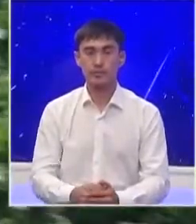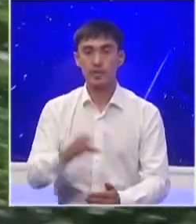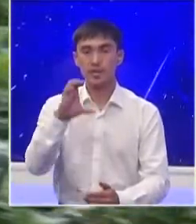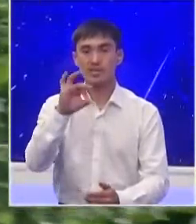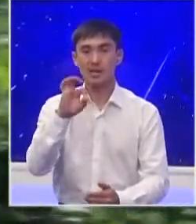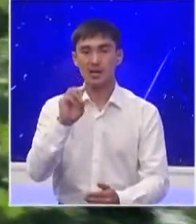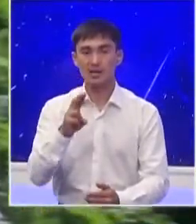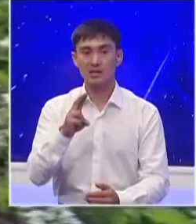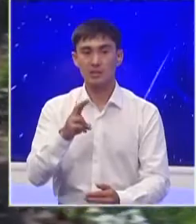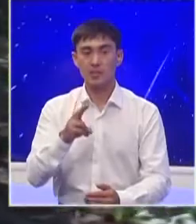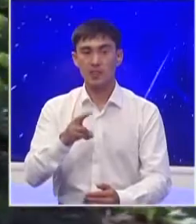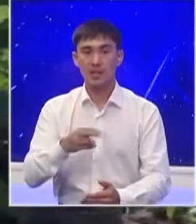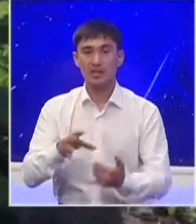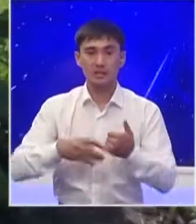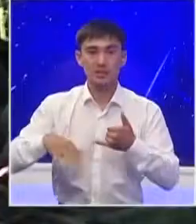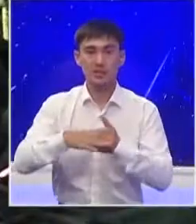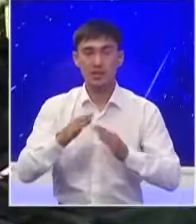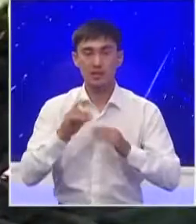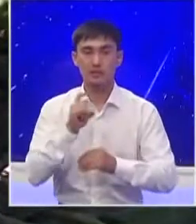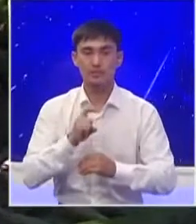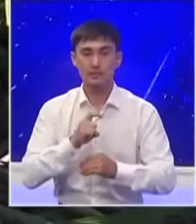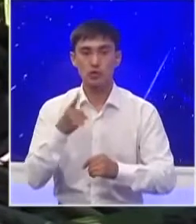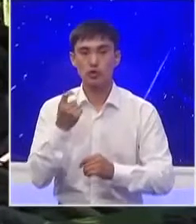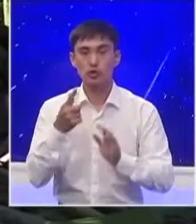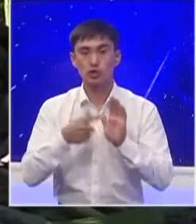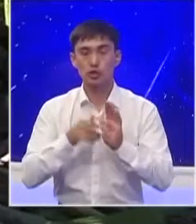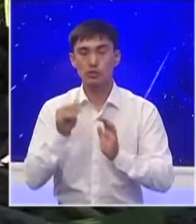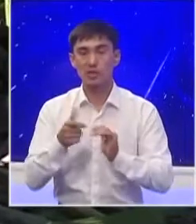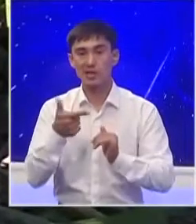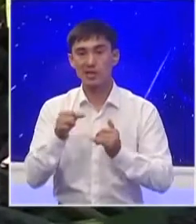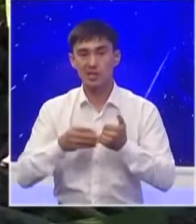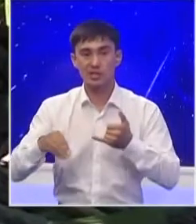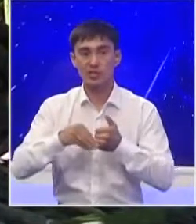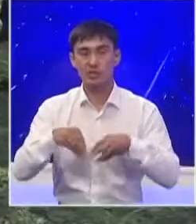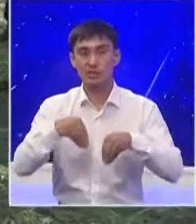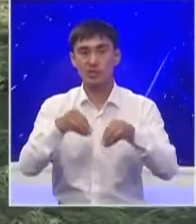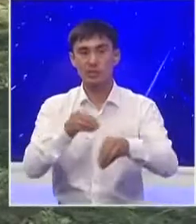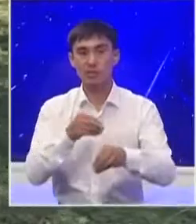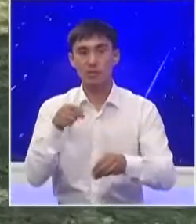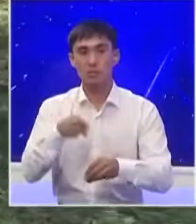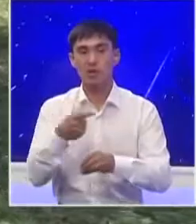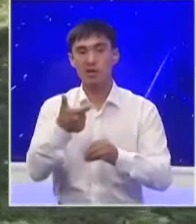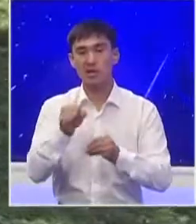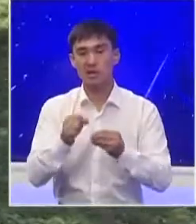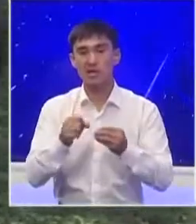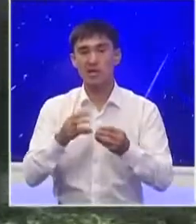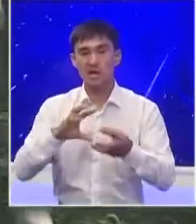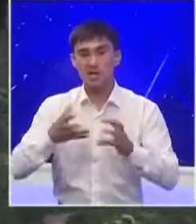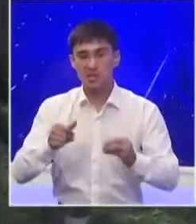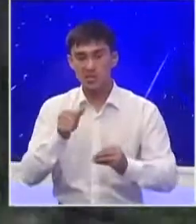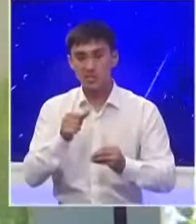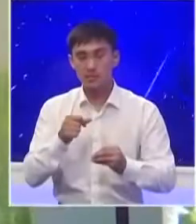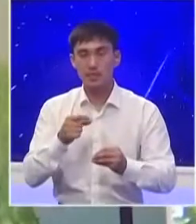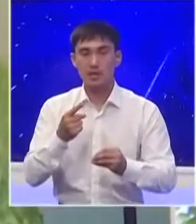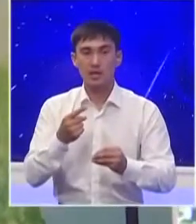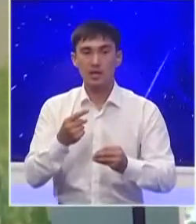Сарқандық диқандар тегіс алқапта жүр. Биыл 107 мың гектар жер игерілмек. Мың гектары қызылша. Өңірде мол өнім алып